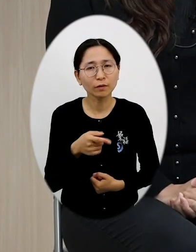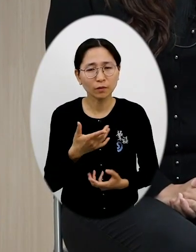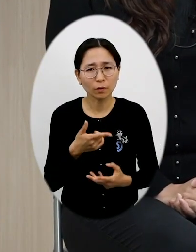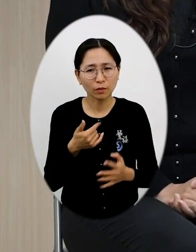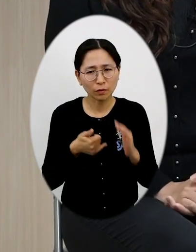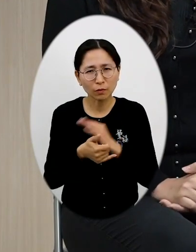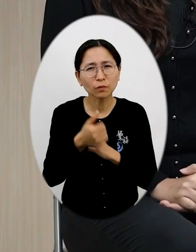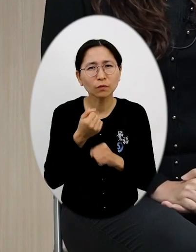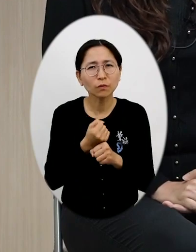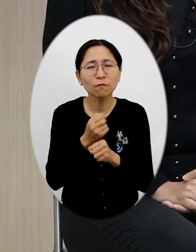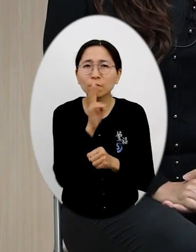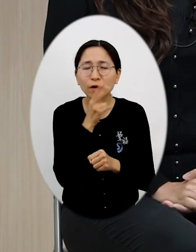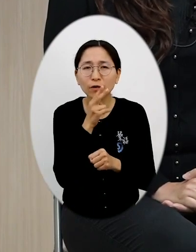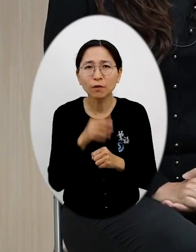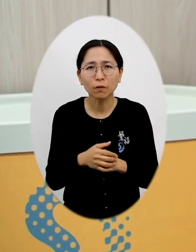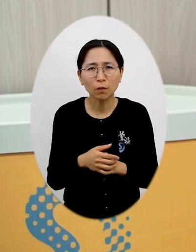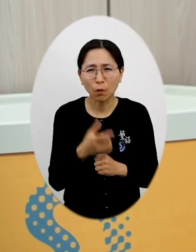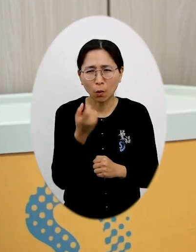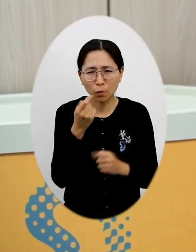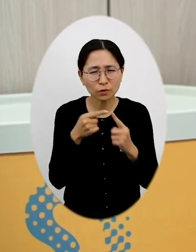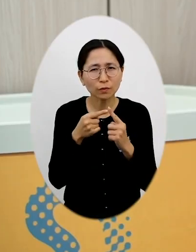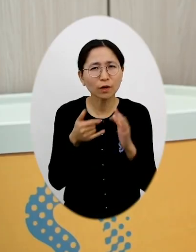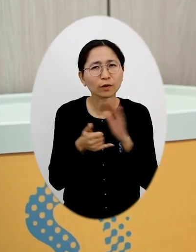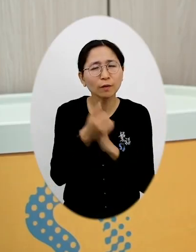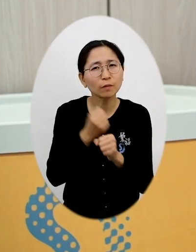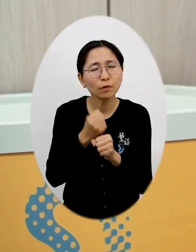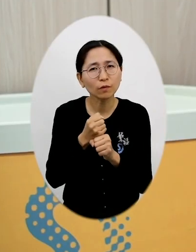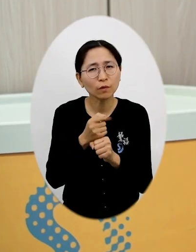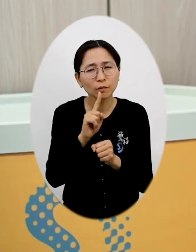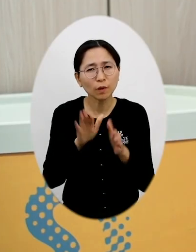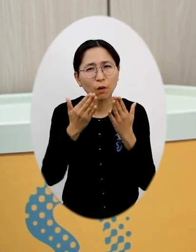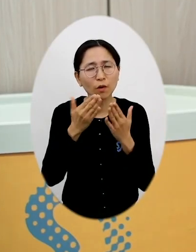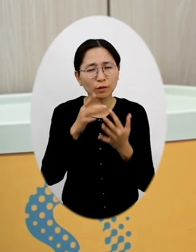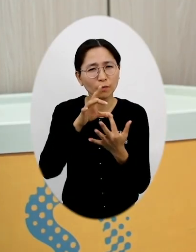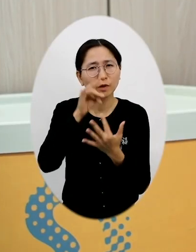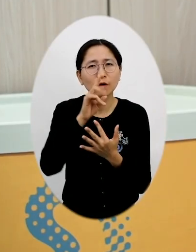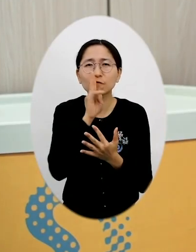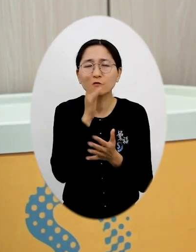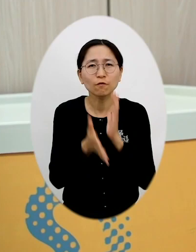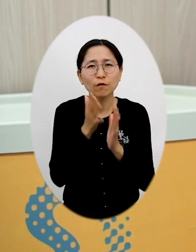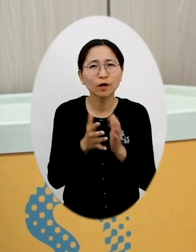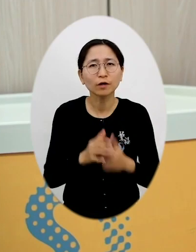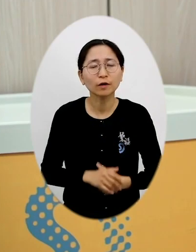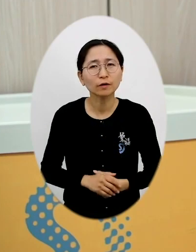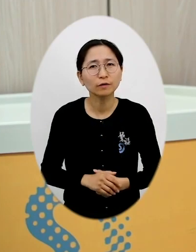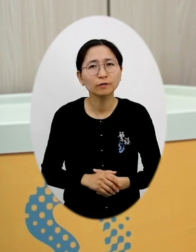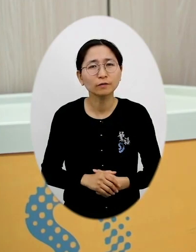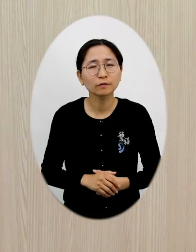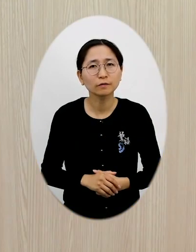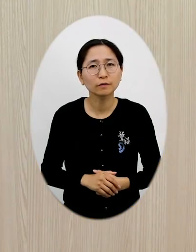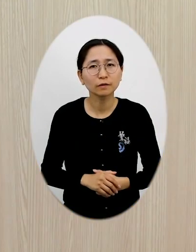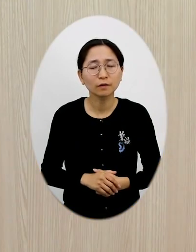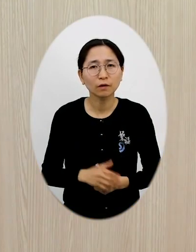实 Rachel， 你做这份工作呢，就是都算是冷门的。当初呢，为什么会入行做手语传译员的